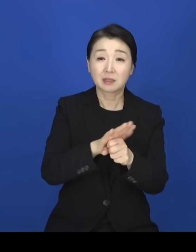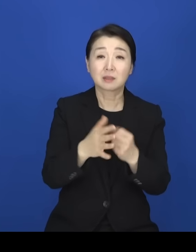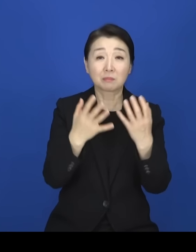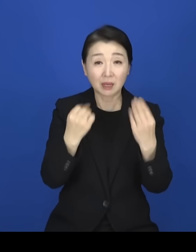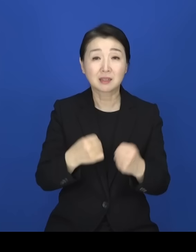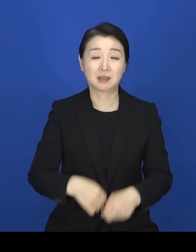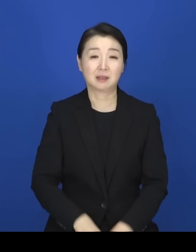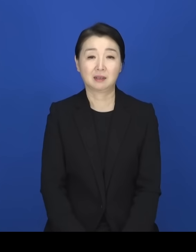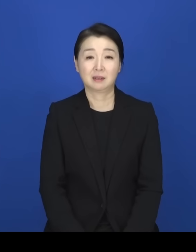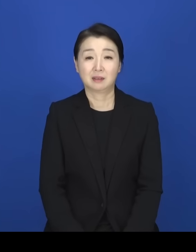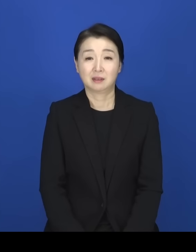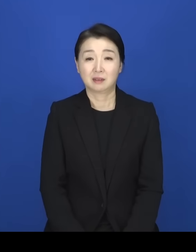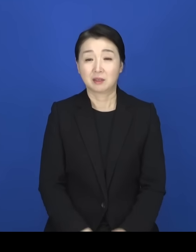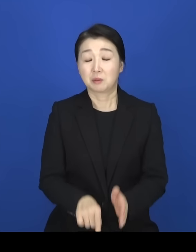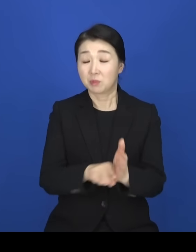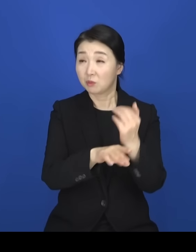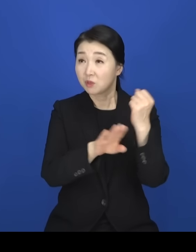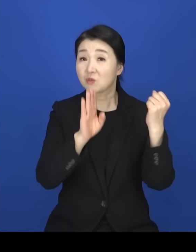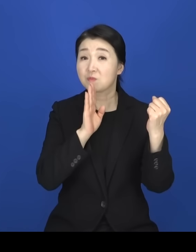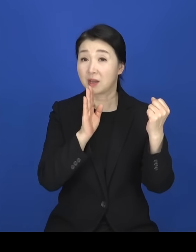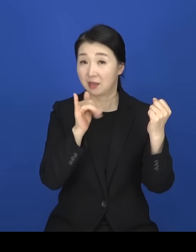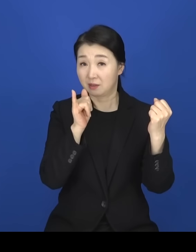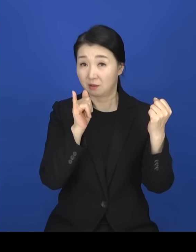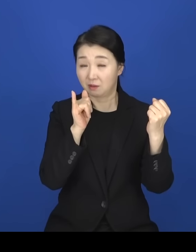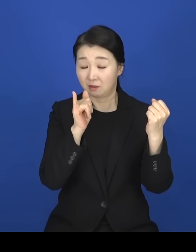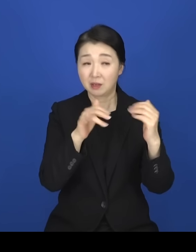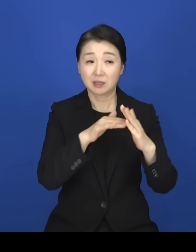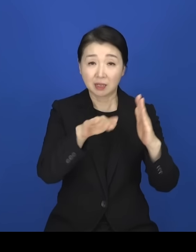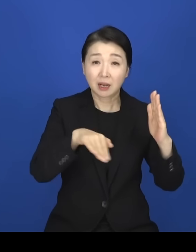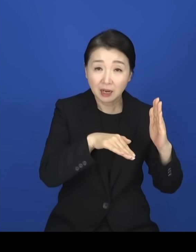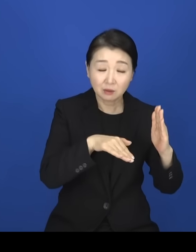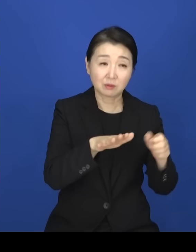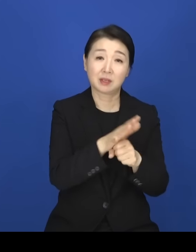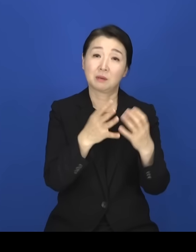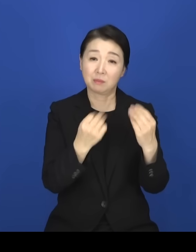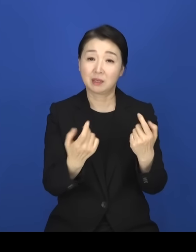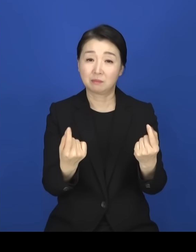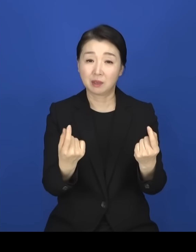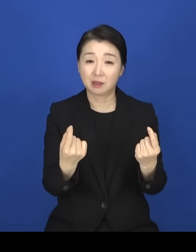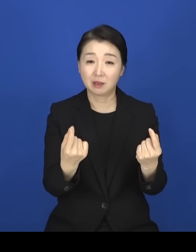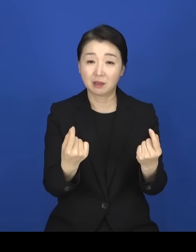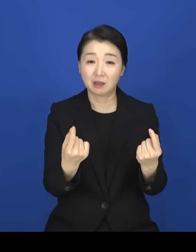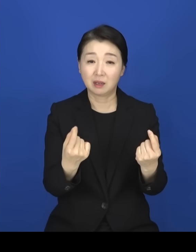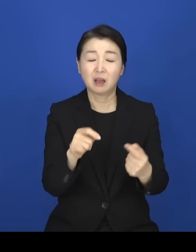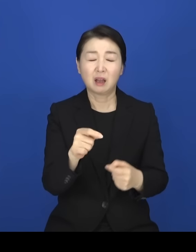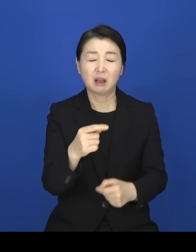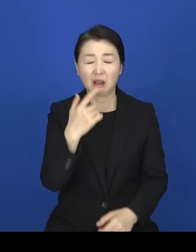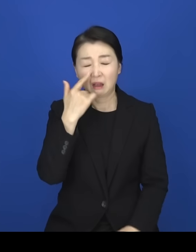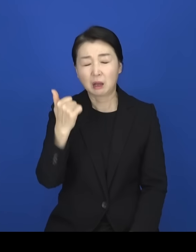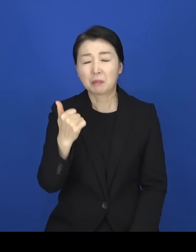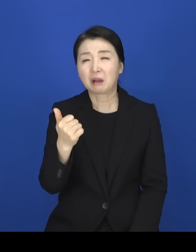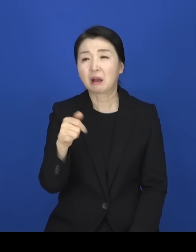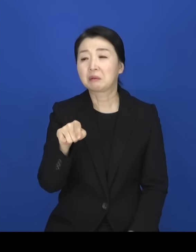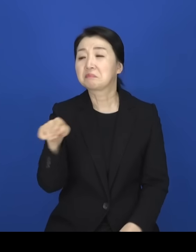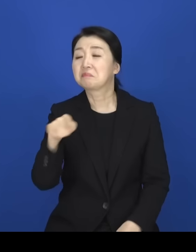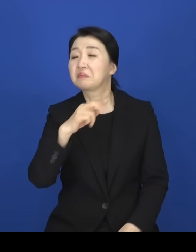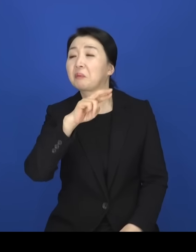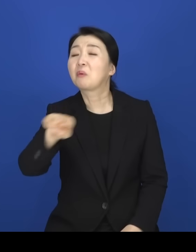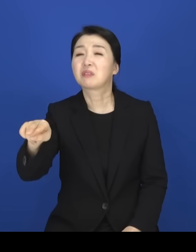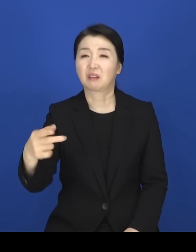근데 그쵸 신앙적인 기준이 또 있으시니까 네. 가정에도 굉장히 네. 근데 오지랖하셨구나 아버지가. 네, 저희 아버지가